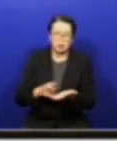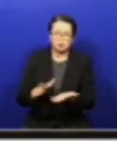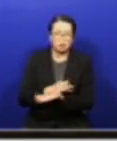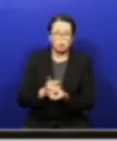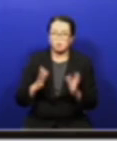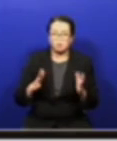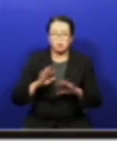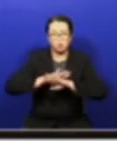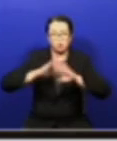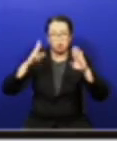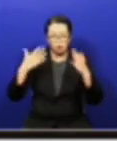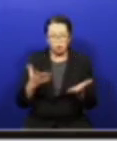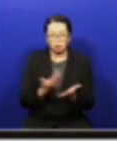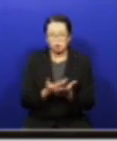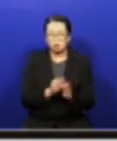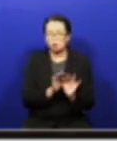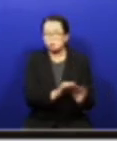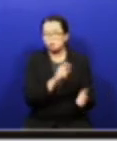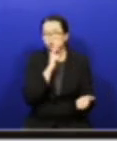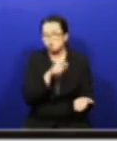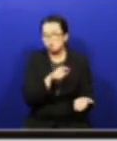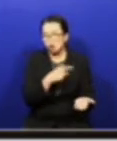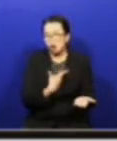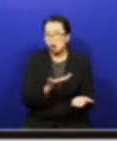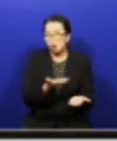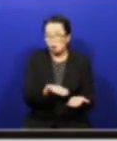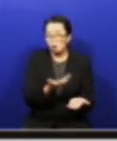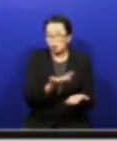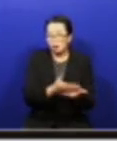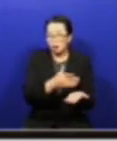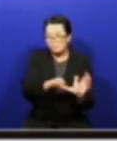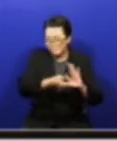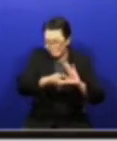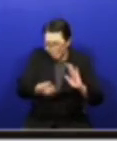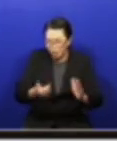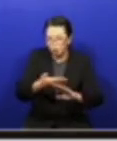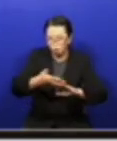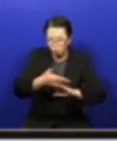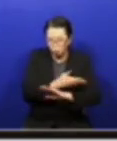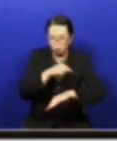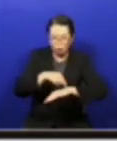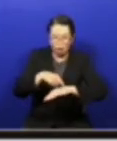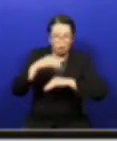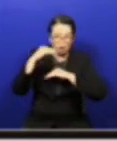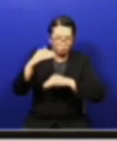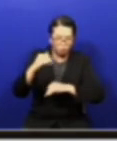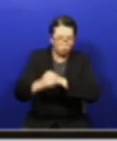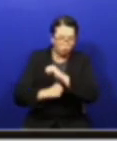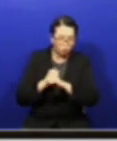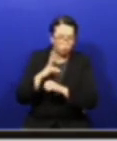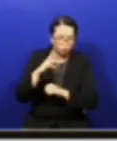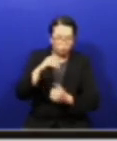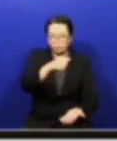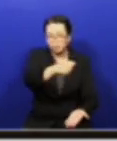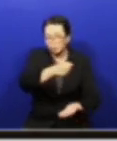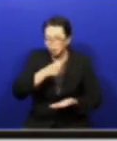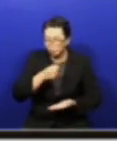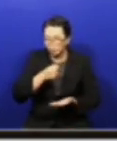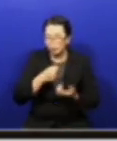แล้วเนี่ยเขาจะขอเงินชราภาพมาใช้ล่วงหน้าได้ไหมท่านไม่ตอบผมก็จะตอบได้ว่าหลักการมันไม่